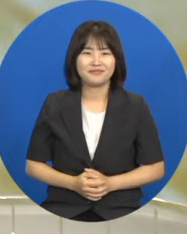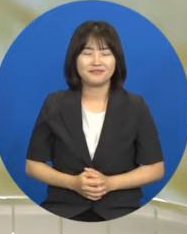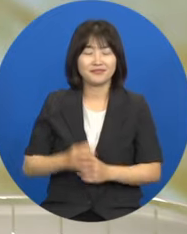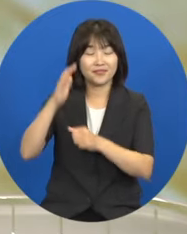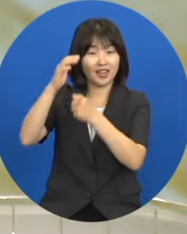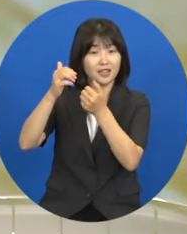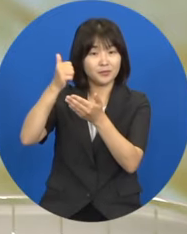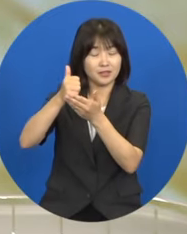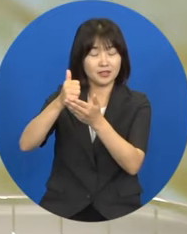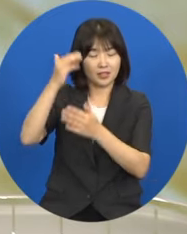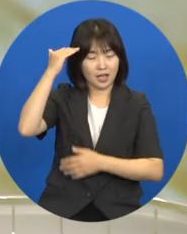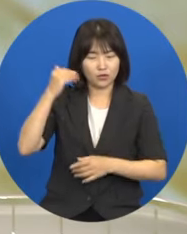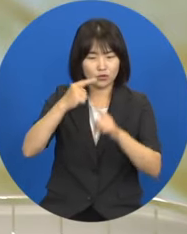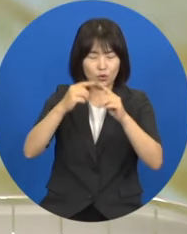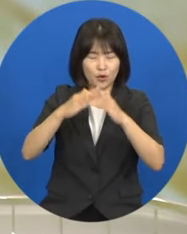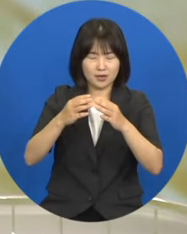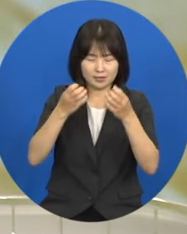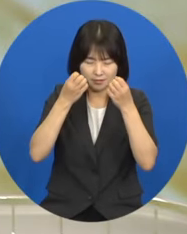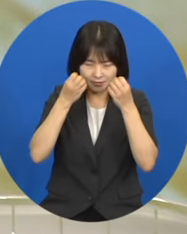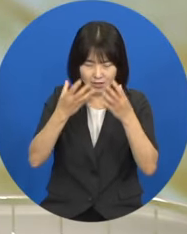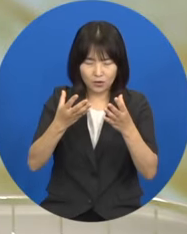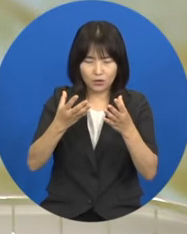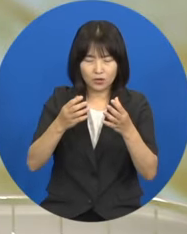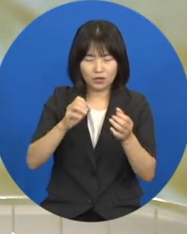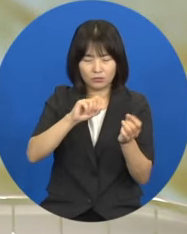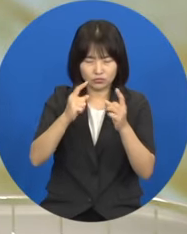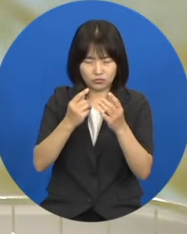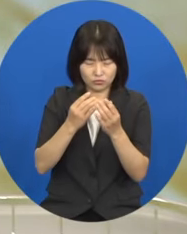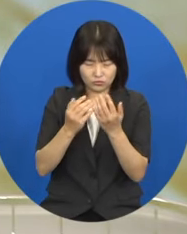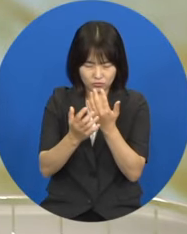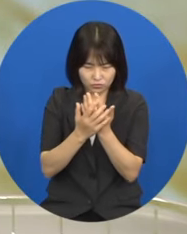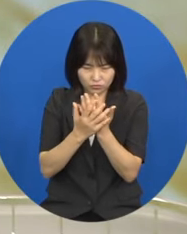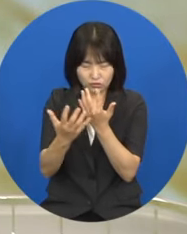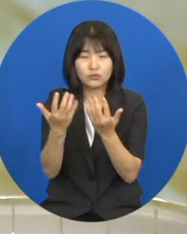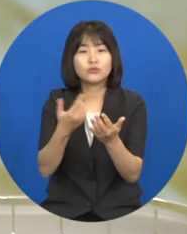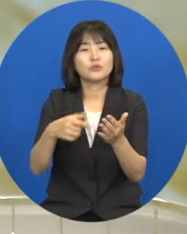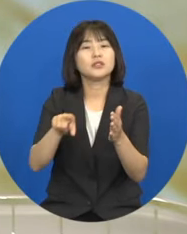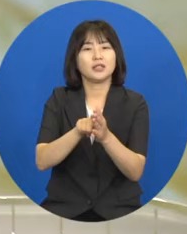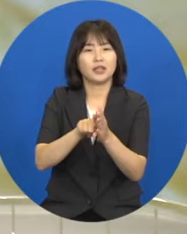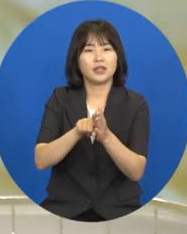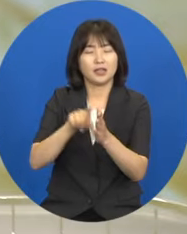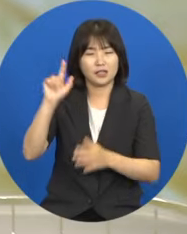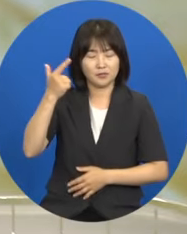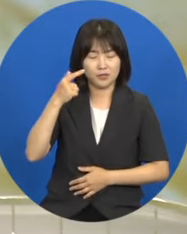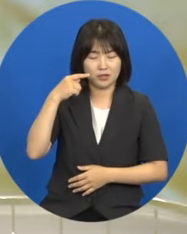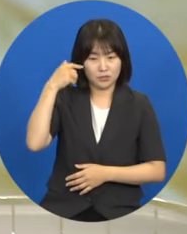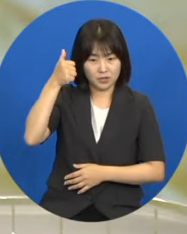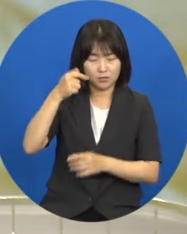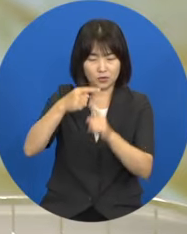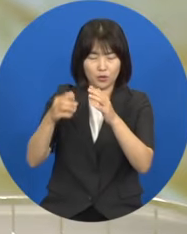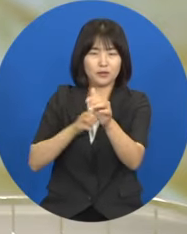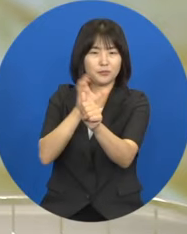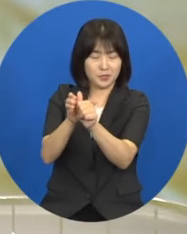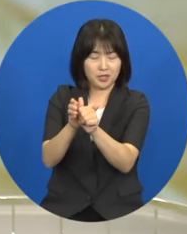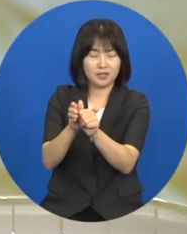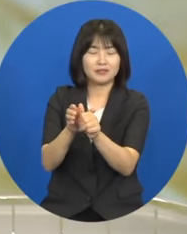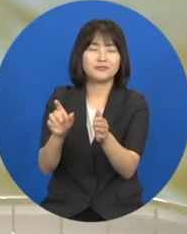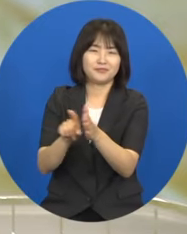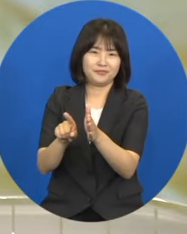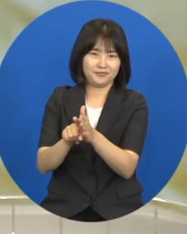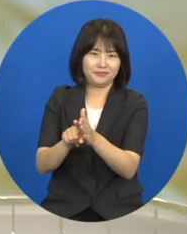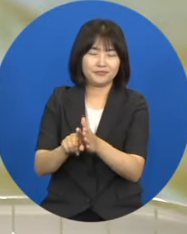하나님께서 한국 교회를 새롭게 하시고 부흥케 하시려고 김다희 목사님 교회로 부르신 줄 믿습니다.